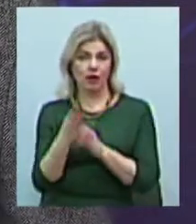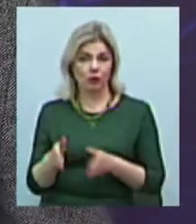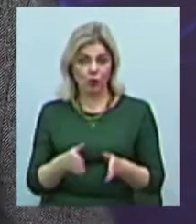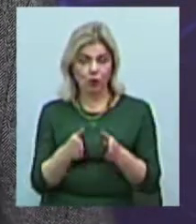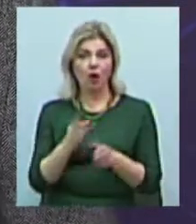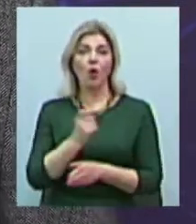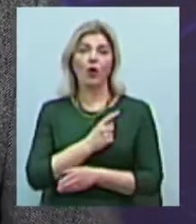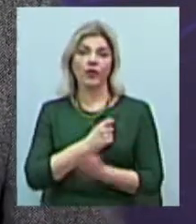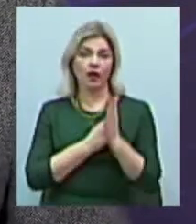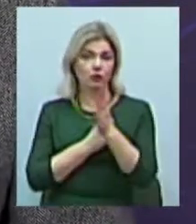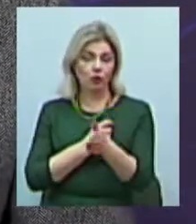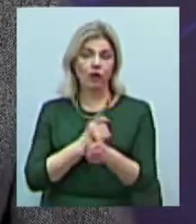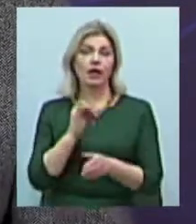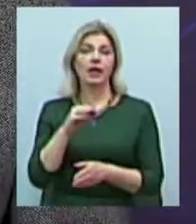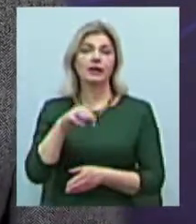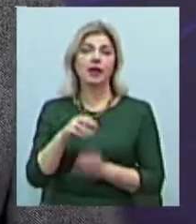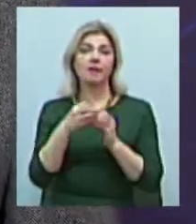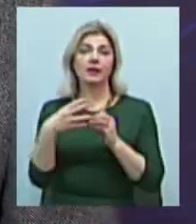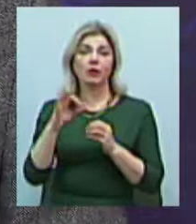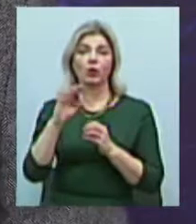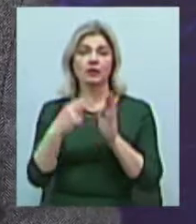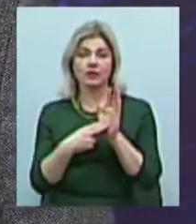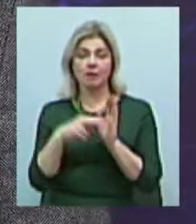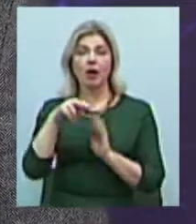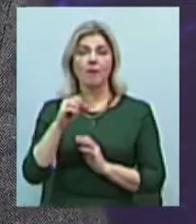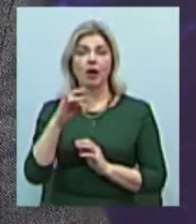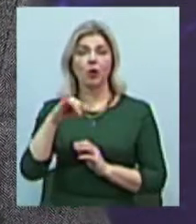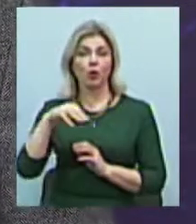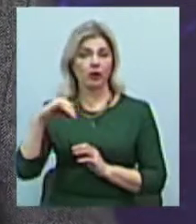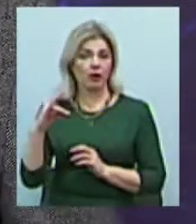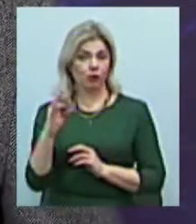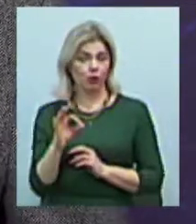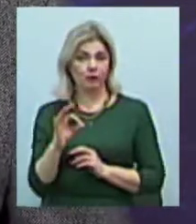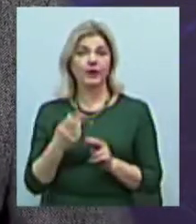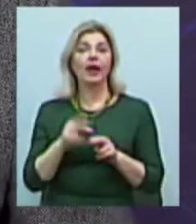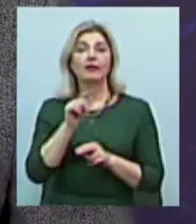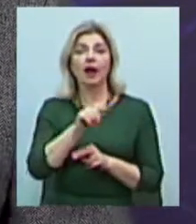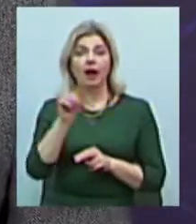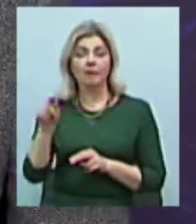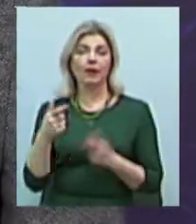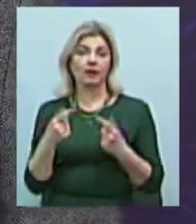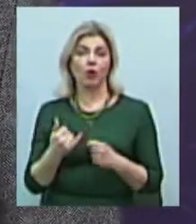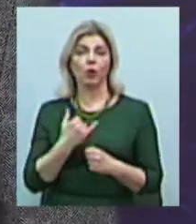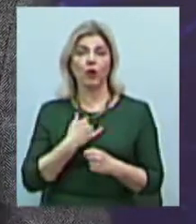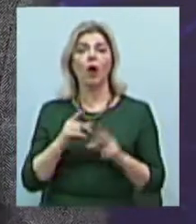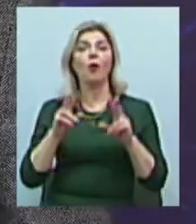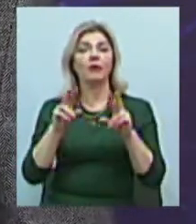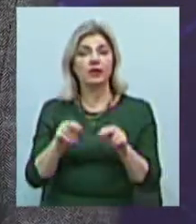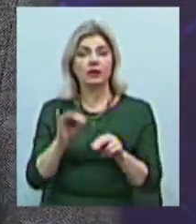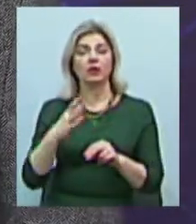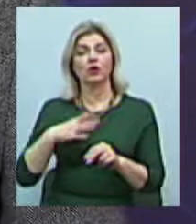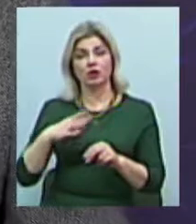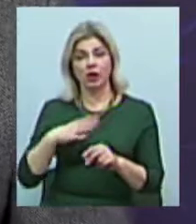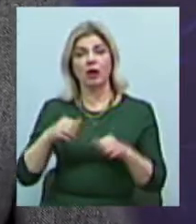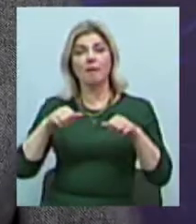М-14 на Одесу та Т-1507 на Парутіно. Це там, де у нас обіцяно, і ми очікуємо